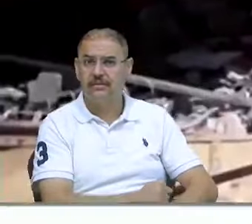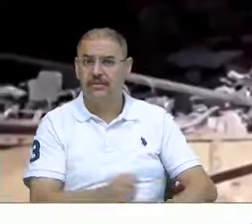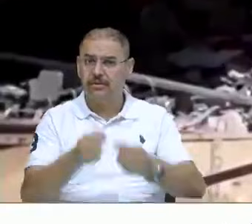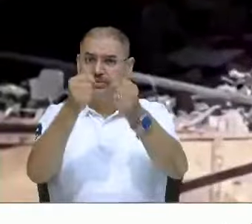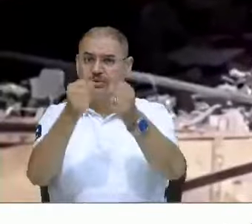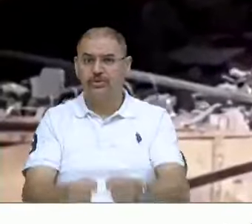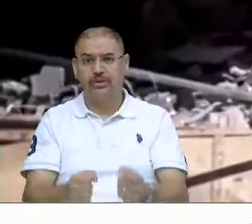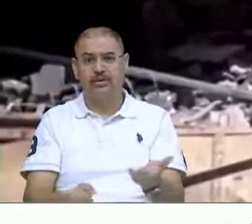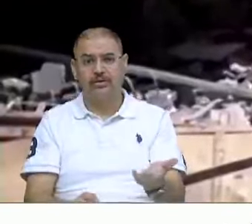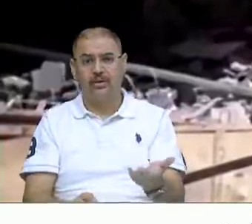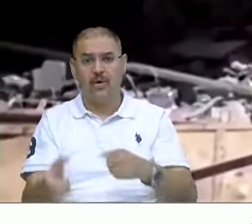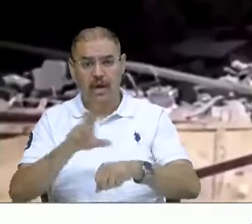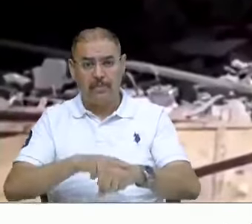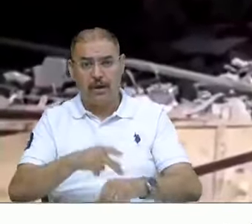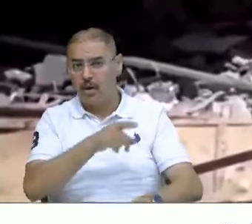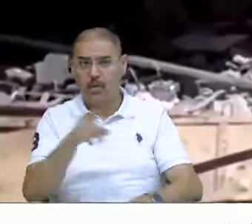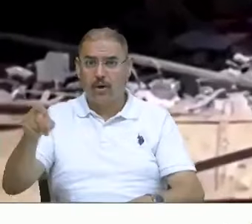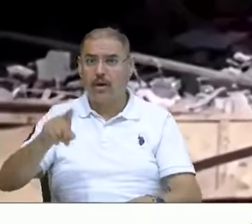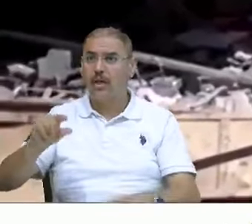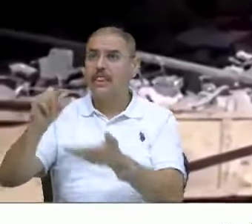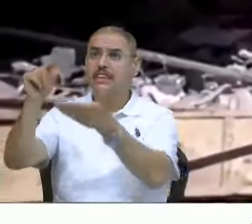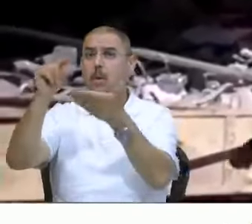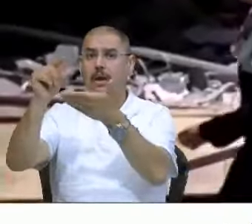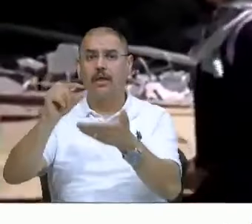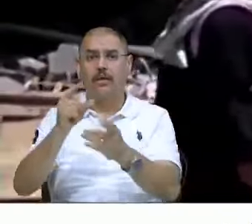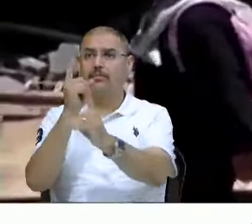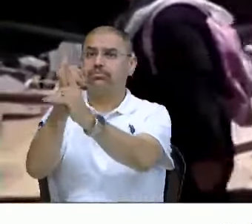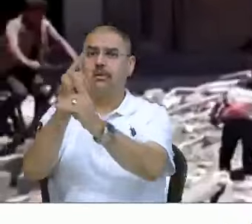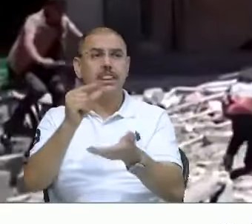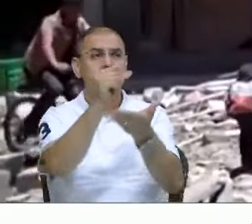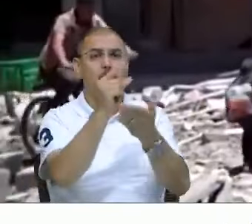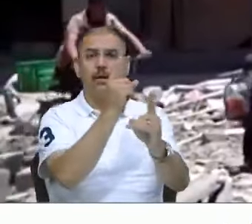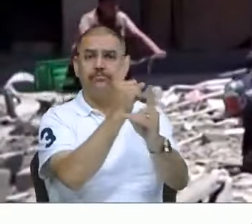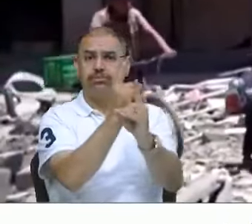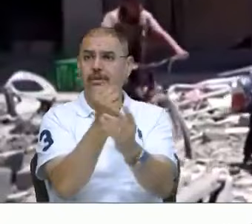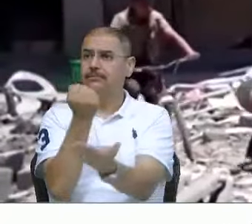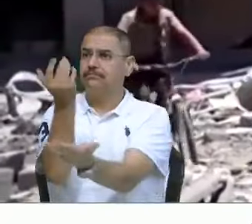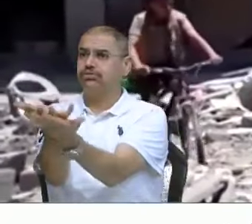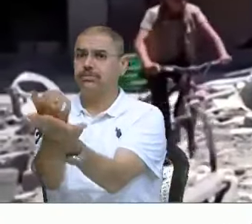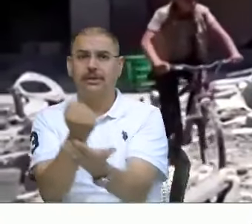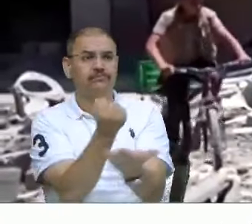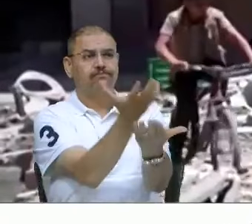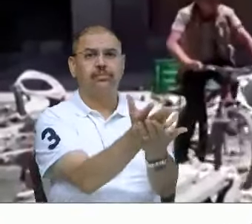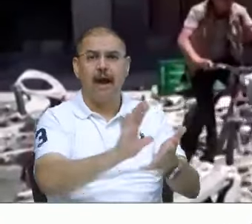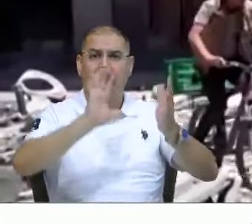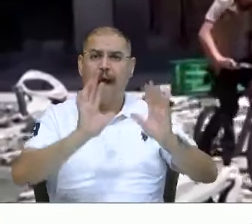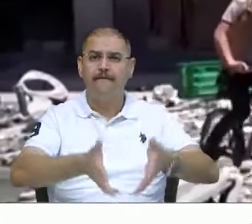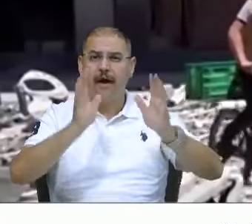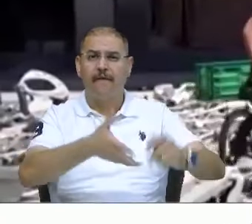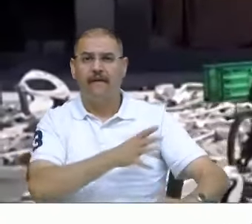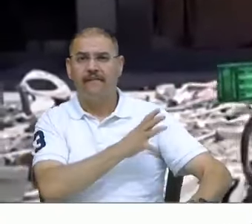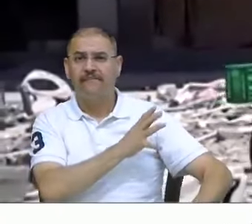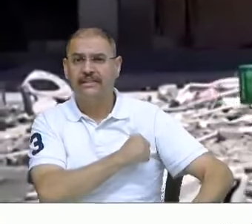يذود عن عداله قضيته في المحافل الدوليه بما يعزز ويحفظ بقاء الفلسطينيين على ارضهم